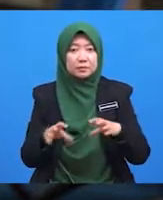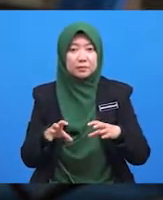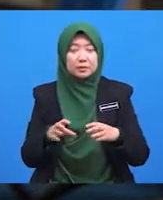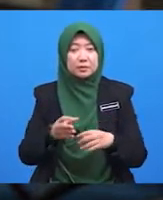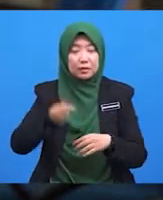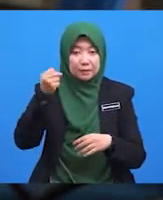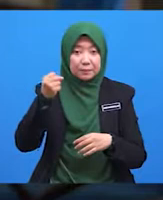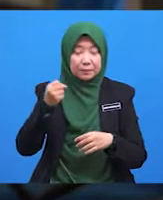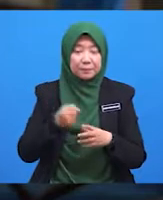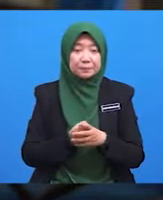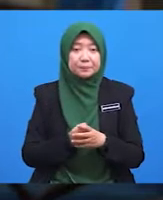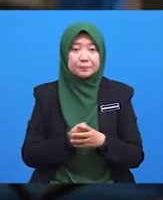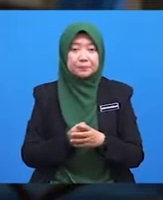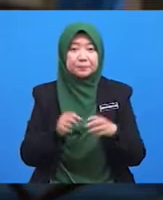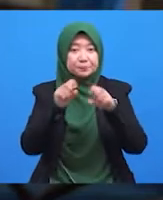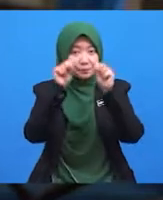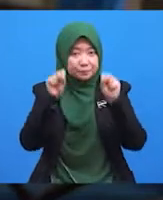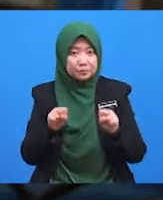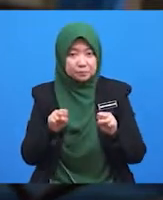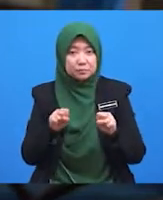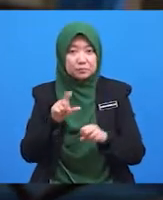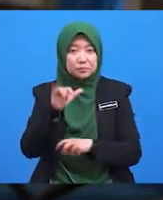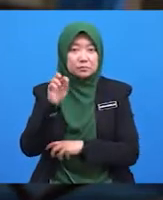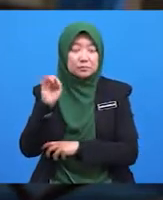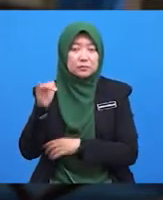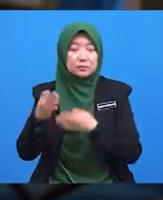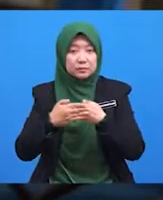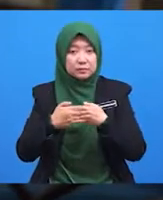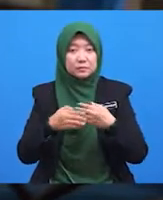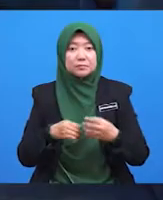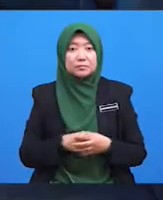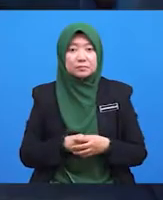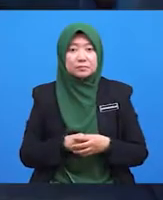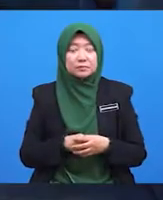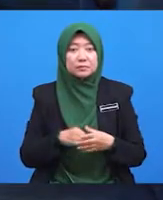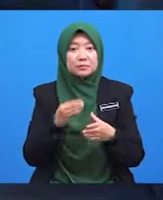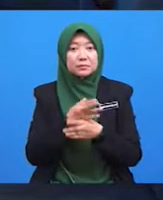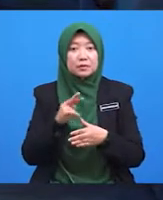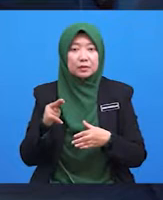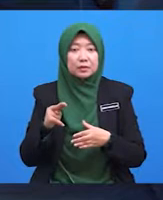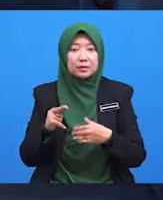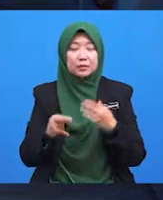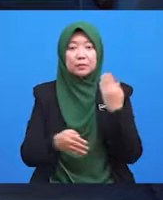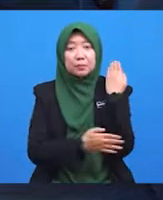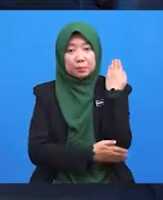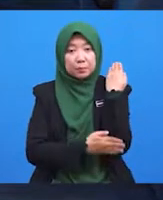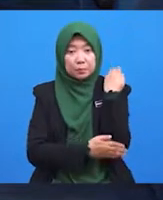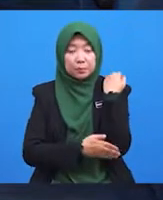tarikkan ventus ke arah sistem limfatik yang berdekatan. Di bahagian punggung